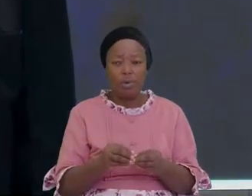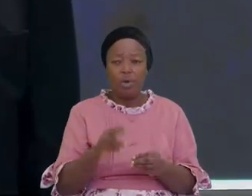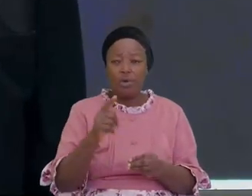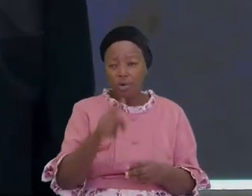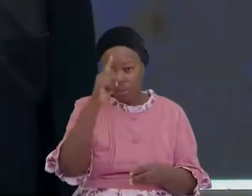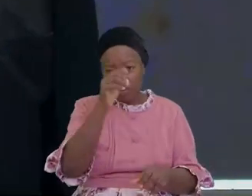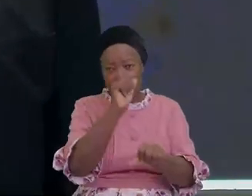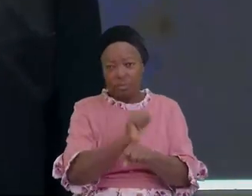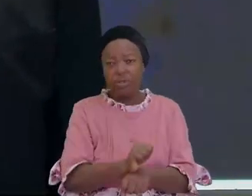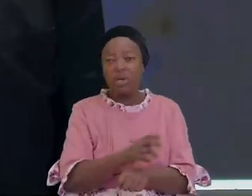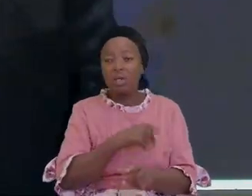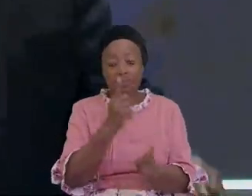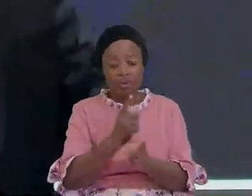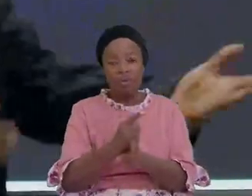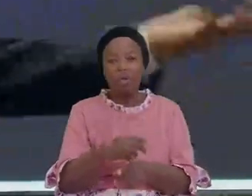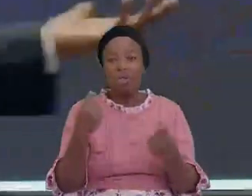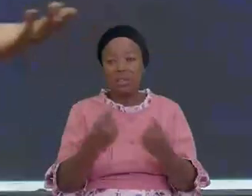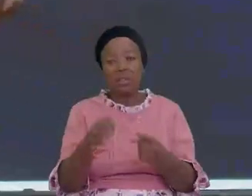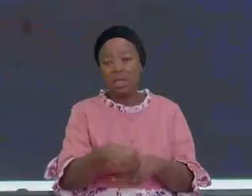plus de péché habituel là-bas.